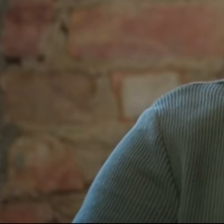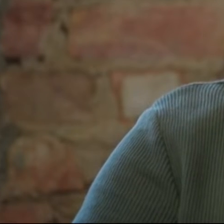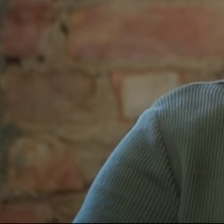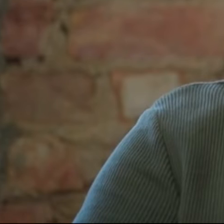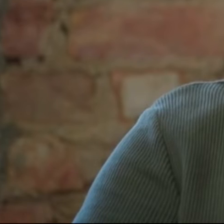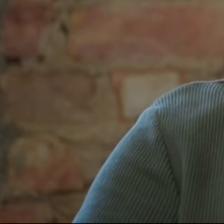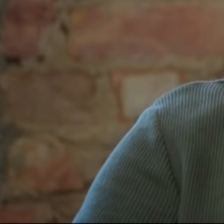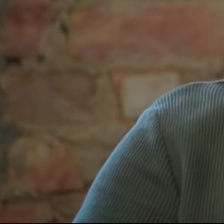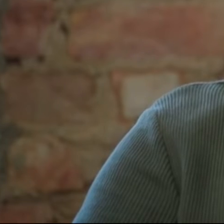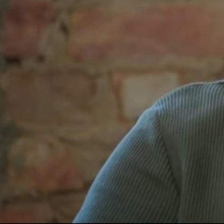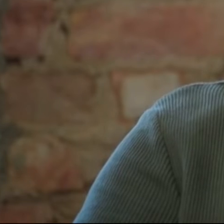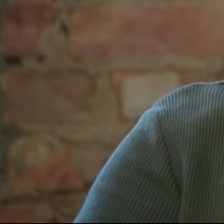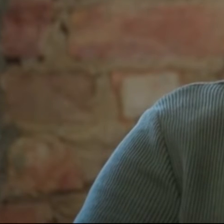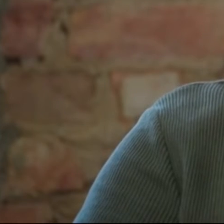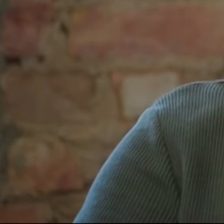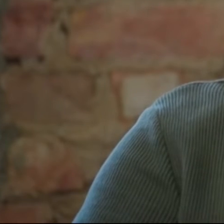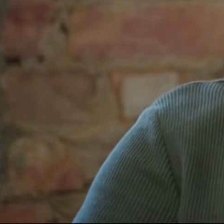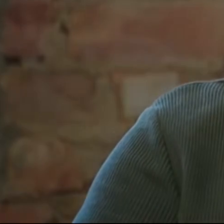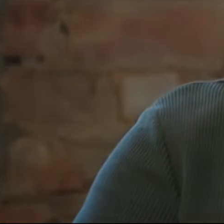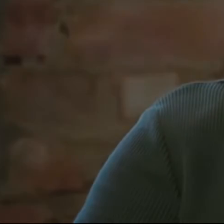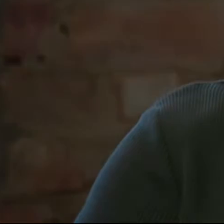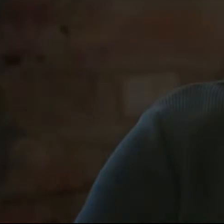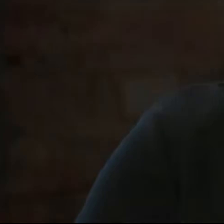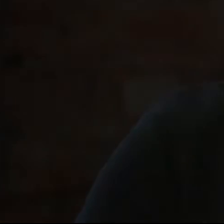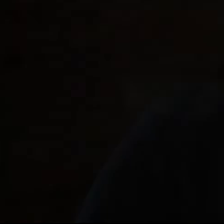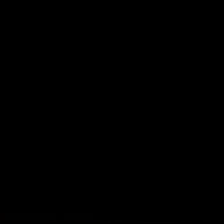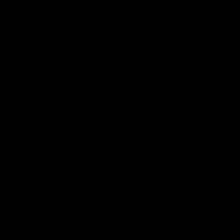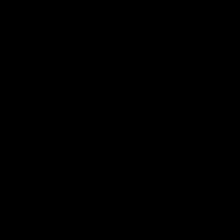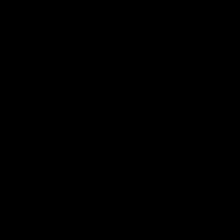col italiano, perché l'italiano è Popi.